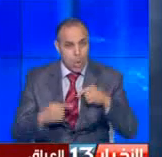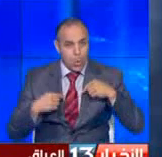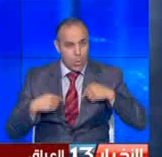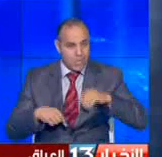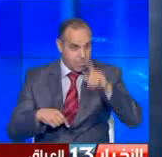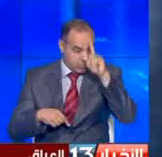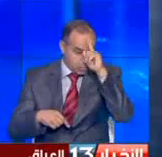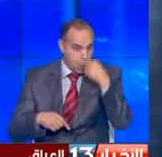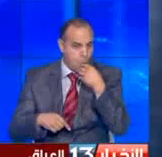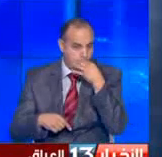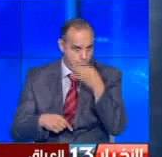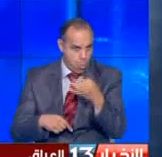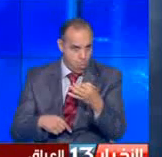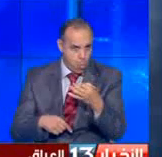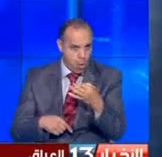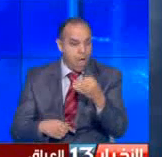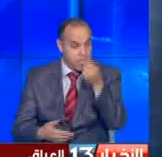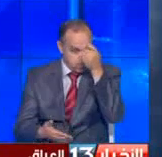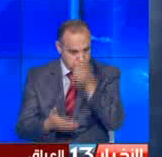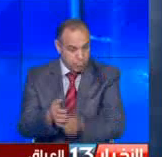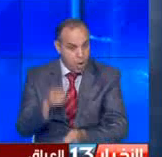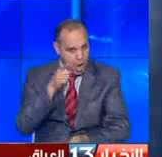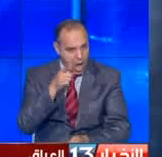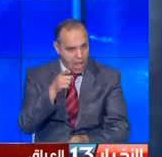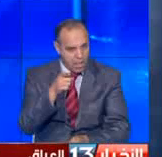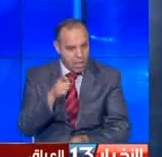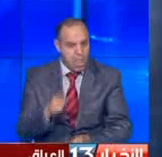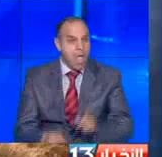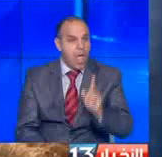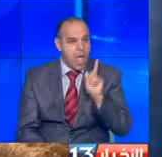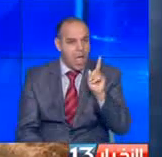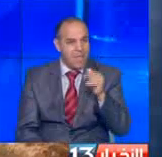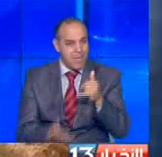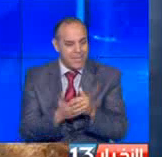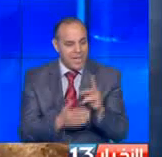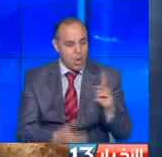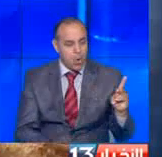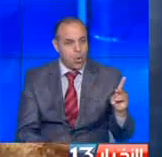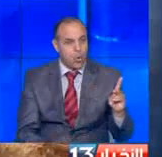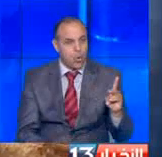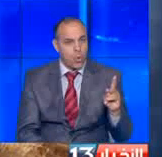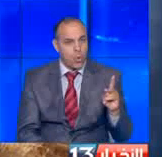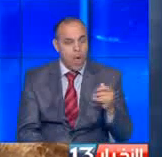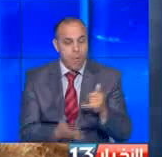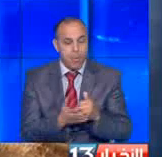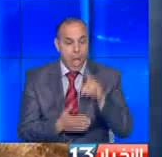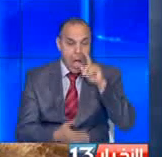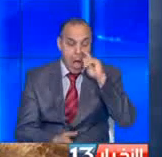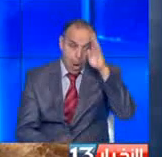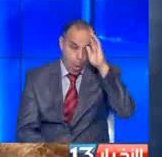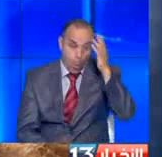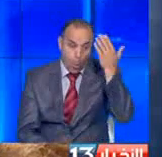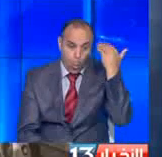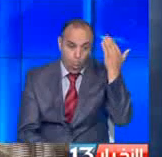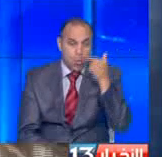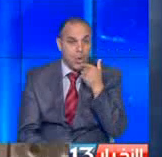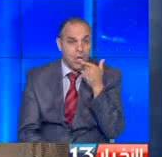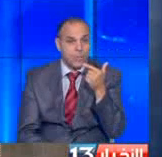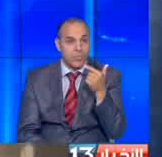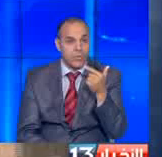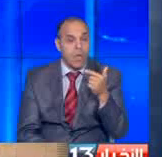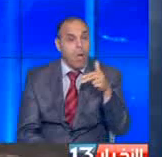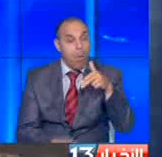المركزيه بدفع ثمن غادي ان هذا وتعد مدينه كركوك من اقدم المدن العراقيه التي تنفذ